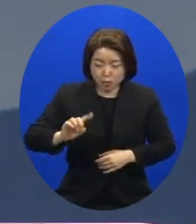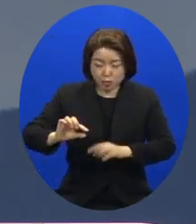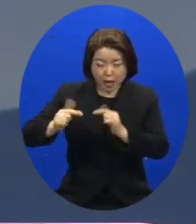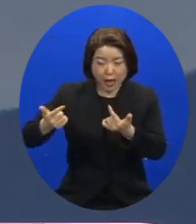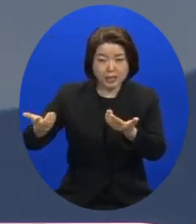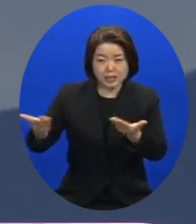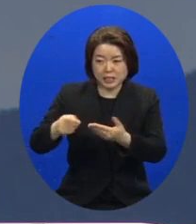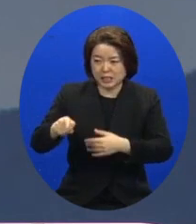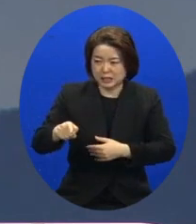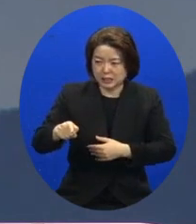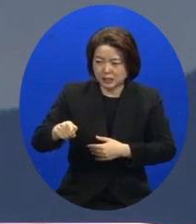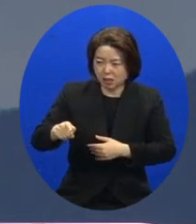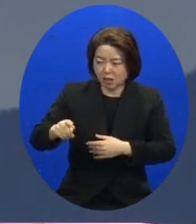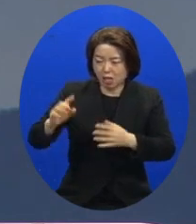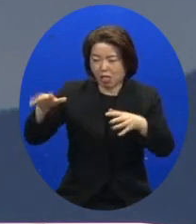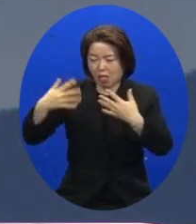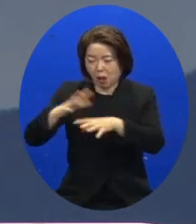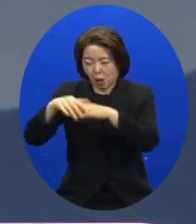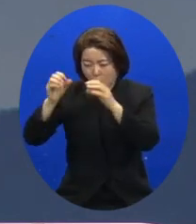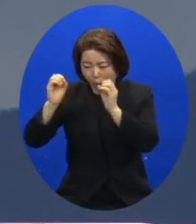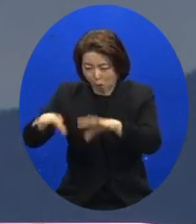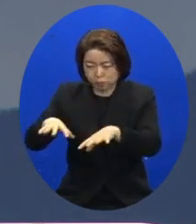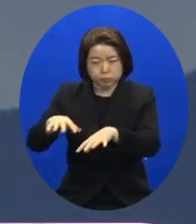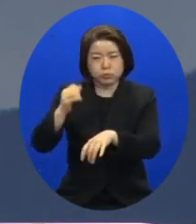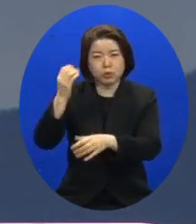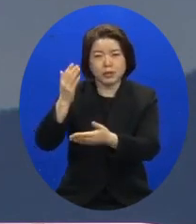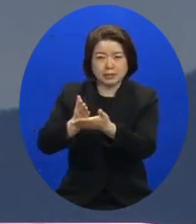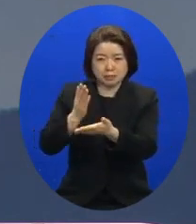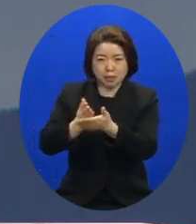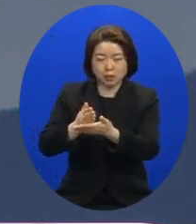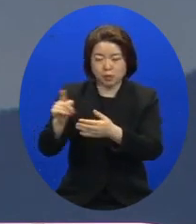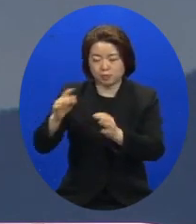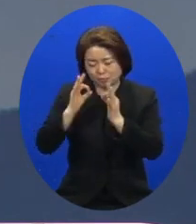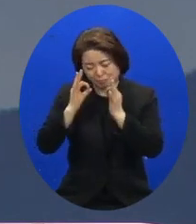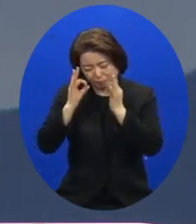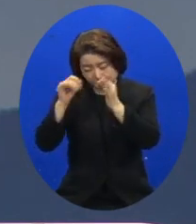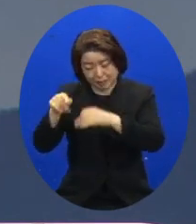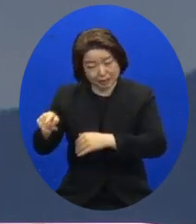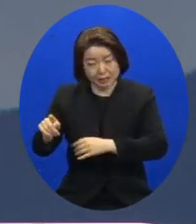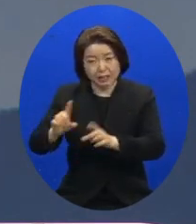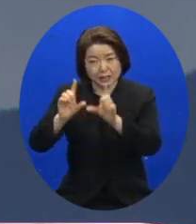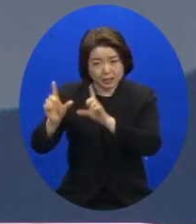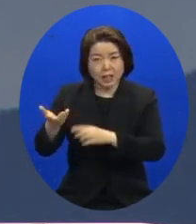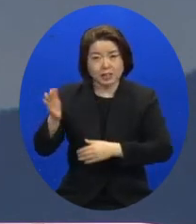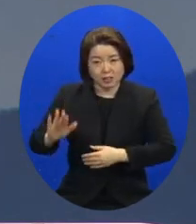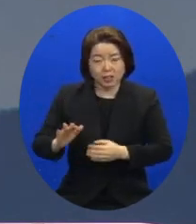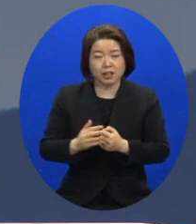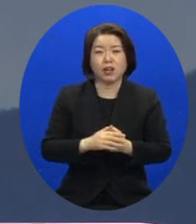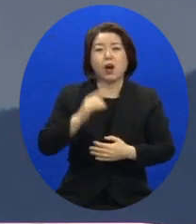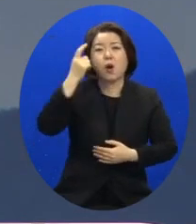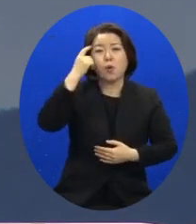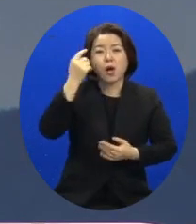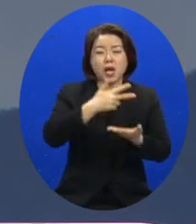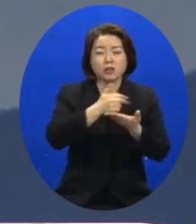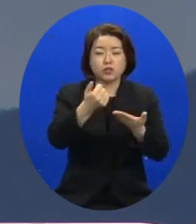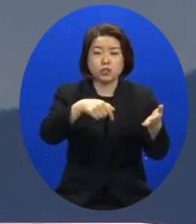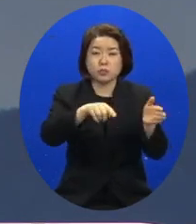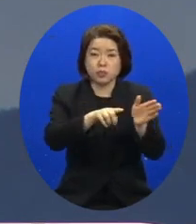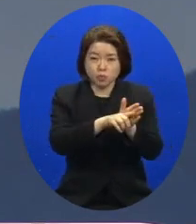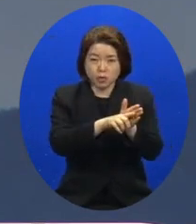일들, 바람 잡는 것 같은 수고를 위해서는 그렇게 애간장을 끓이면서 살면서 주님을